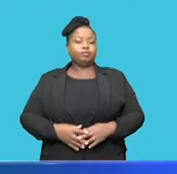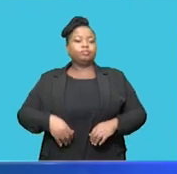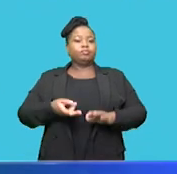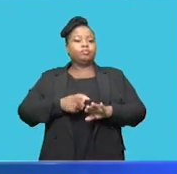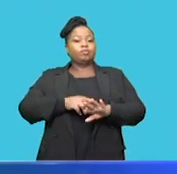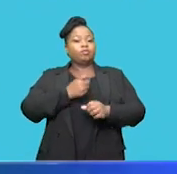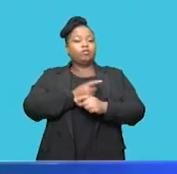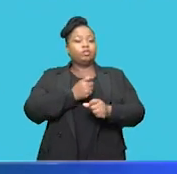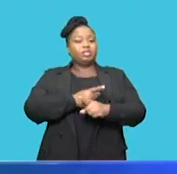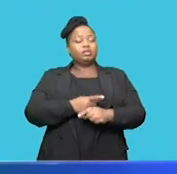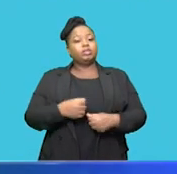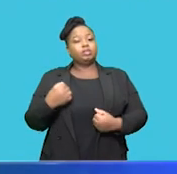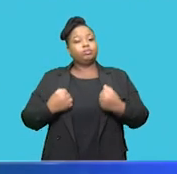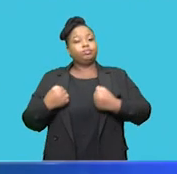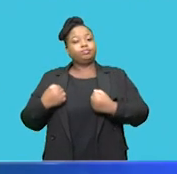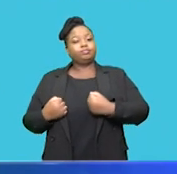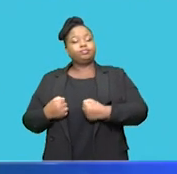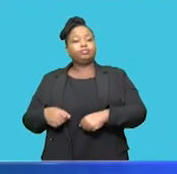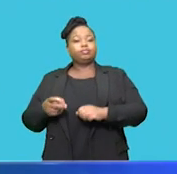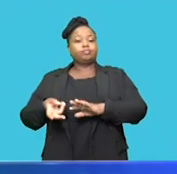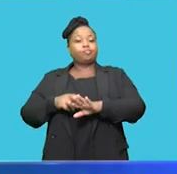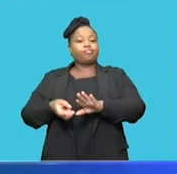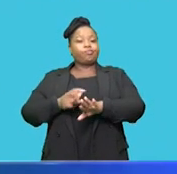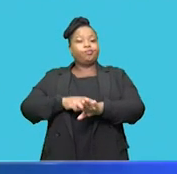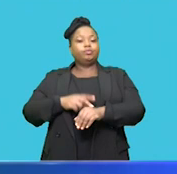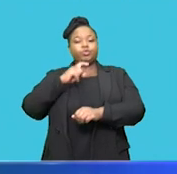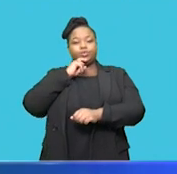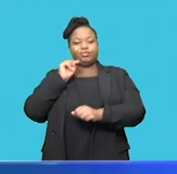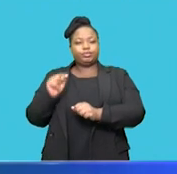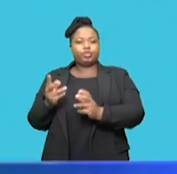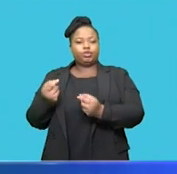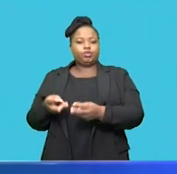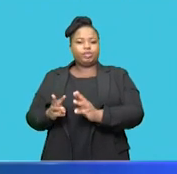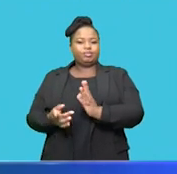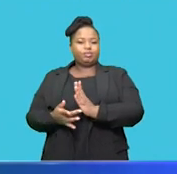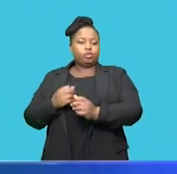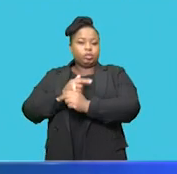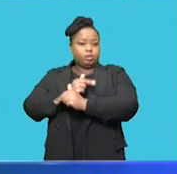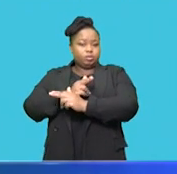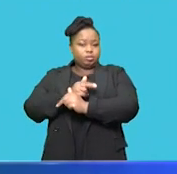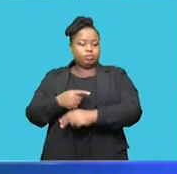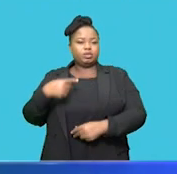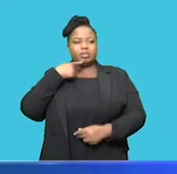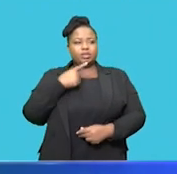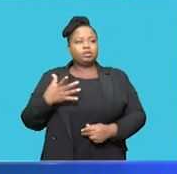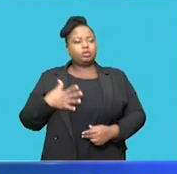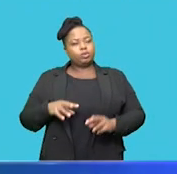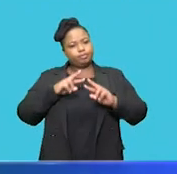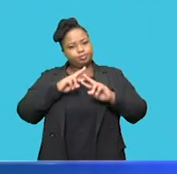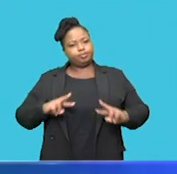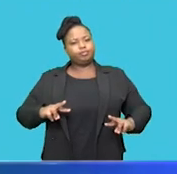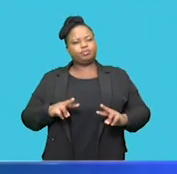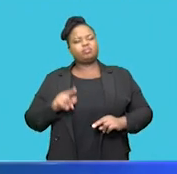abagibeli bamatekisi kanye nezimoto ezithutha umphakathi ngohlelo lwesimanje manje ke bathi ke bafuna kwenzeke ukuthula